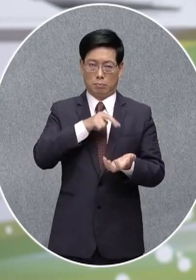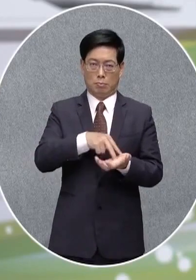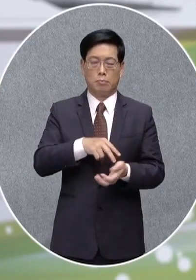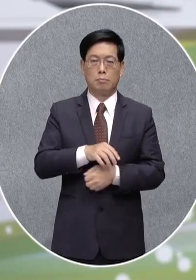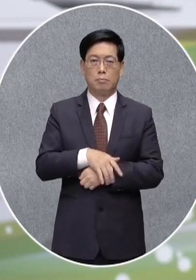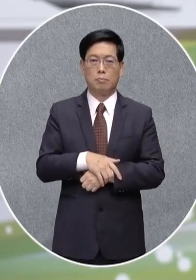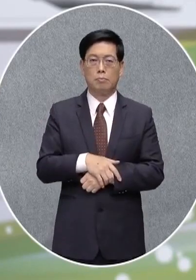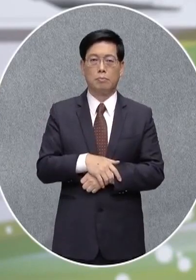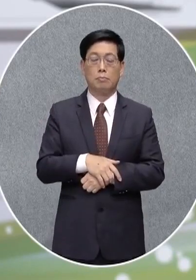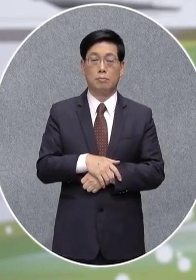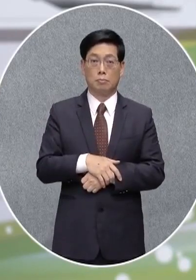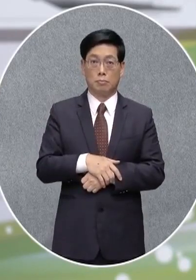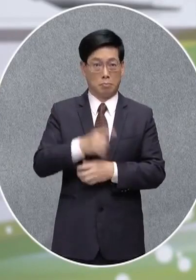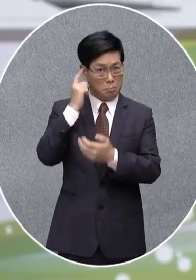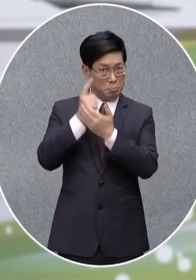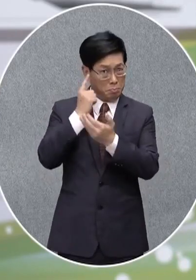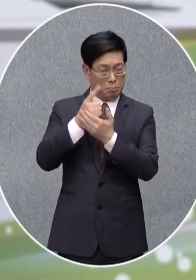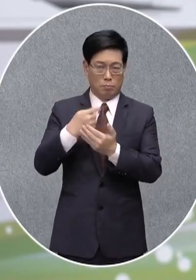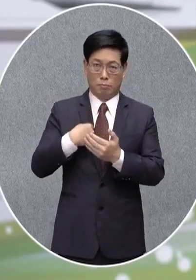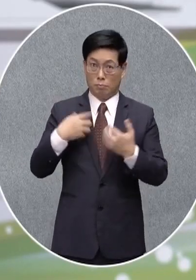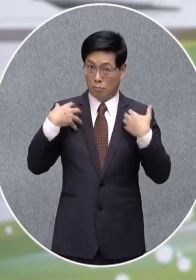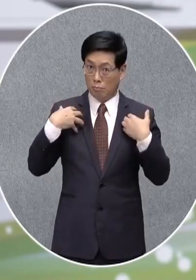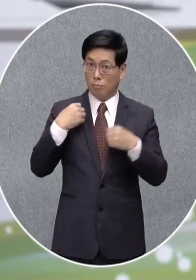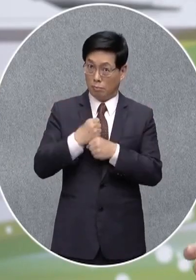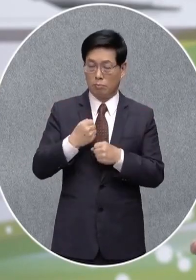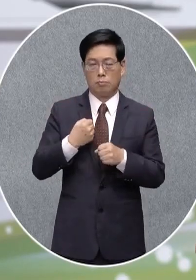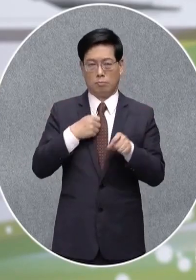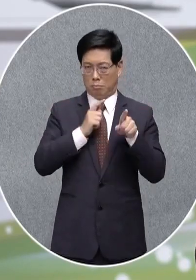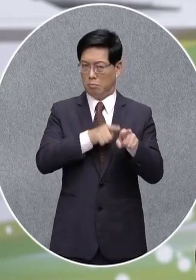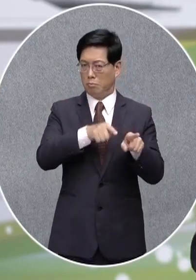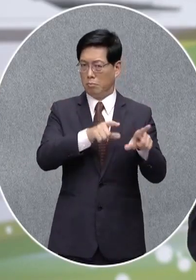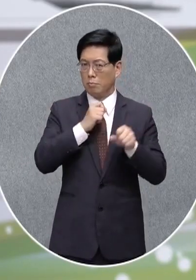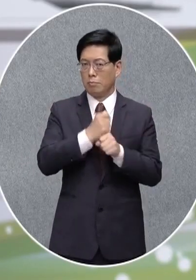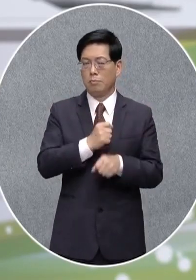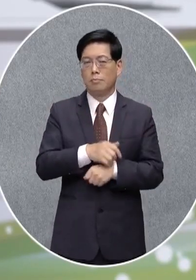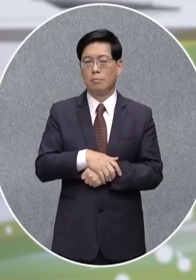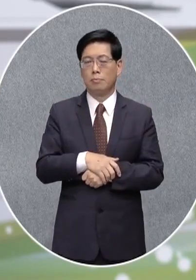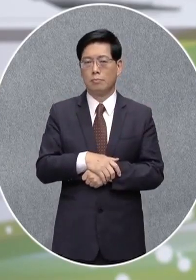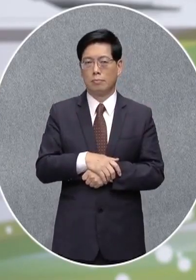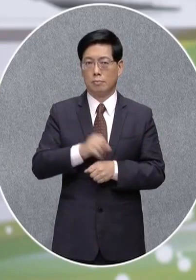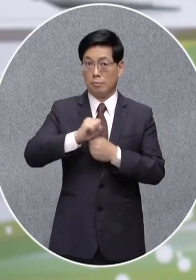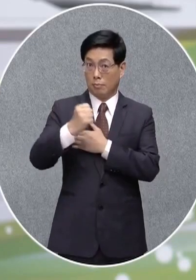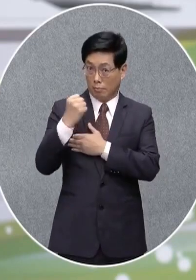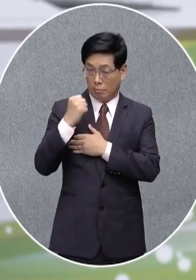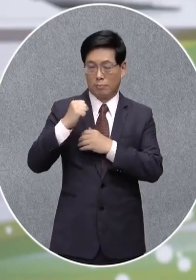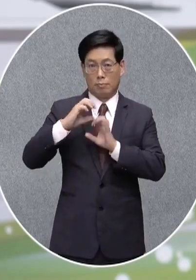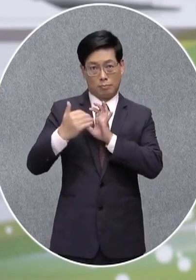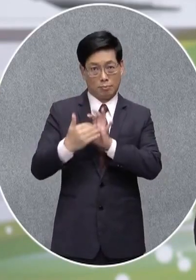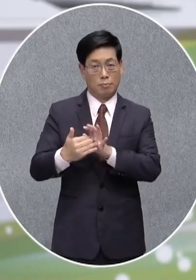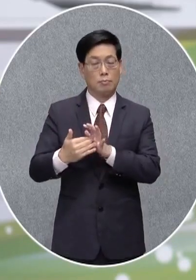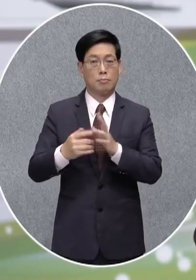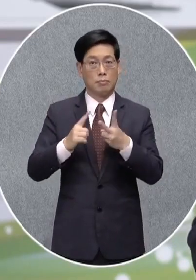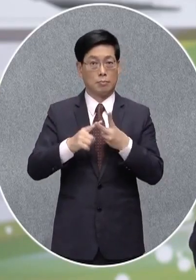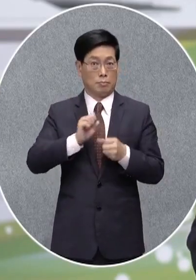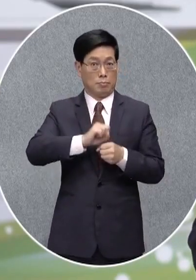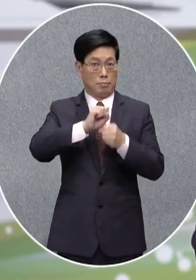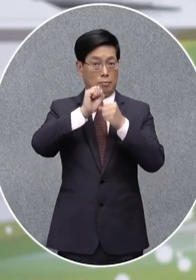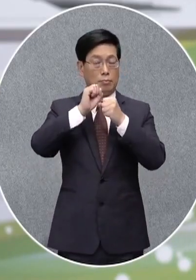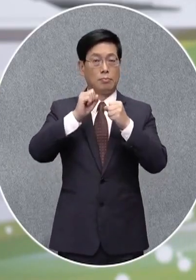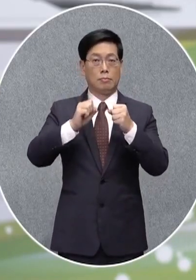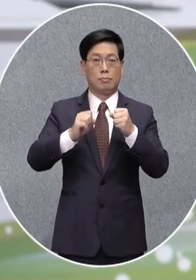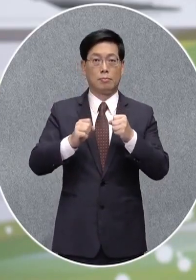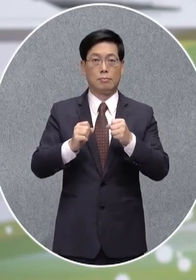立。那每一天我做的工作都是在做这件事情，强化我们的国防，增加我